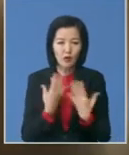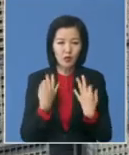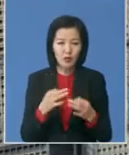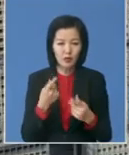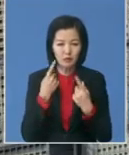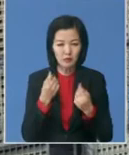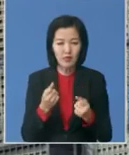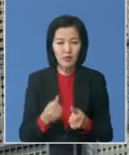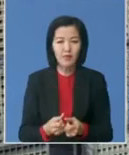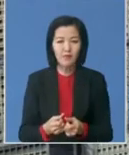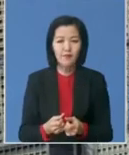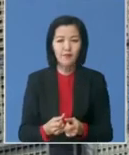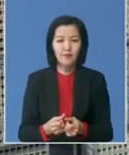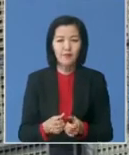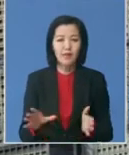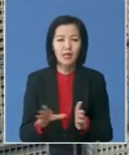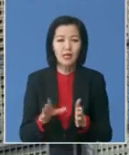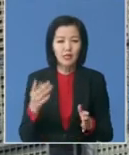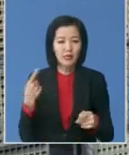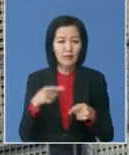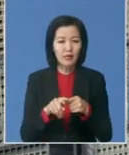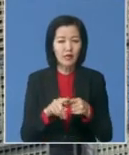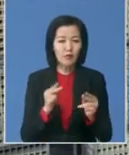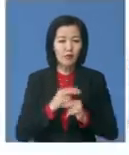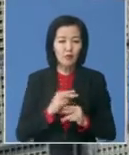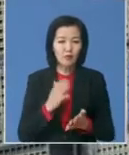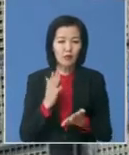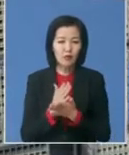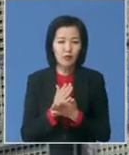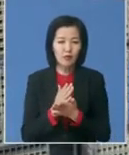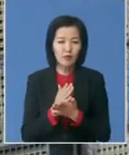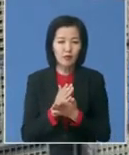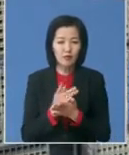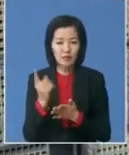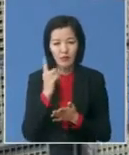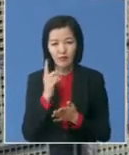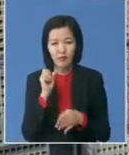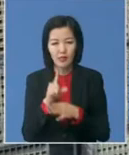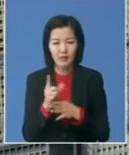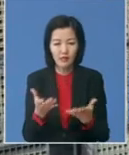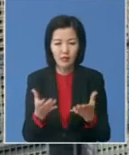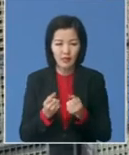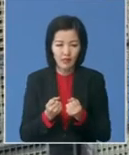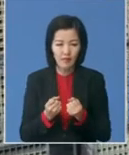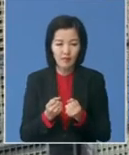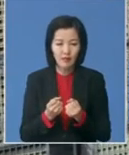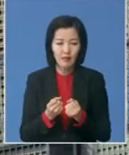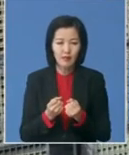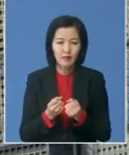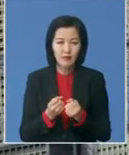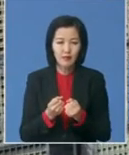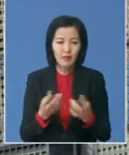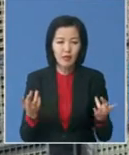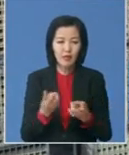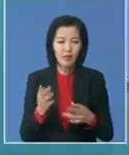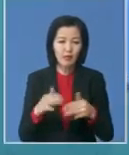меңгереді. Электромеханик болып жұмыс істеп жатырмын. Бұл жақта заявка қабылдаймын. Телефонға, интернетке, IDTV-ге заявка түседі, соларды қабылдап,